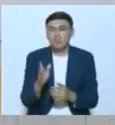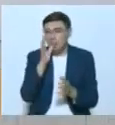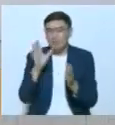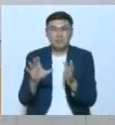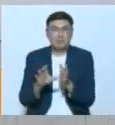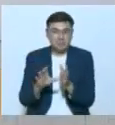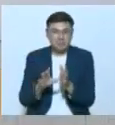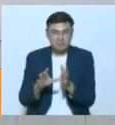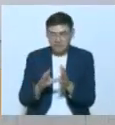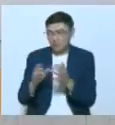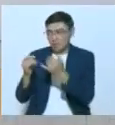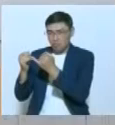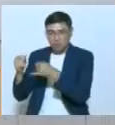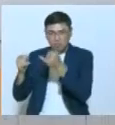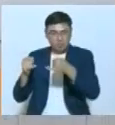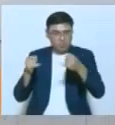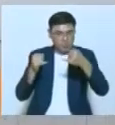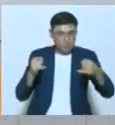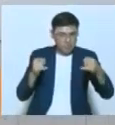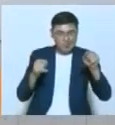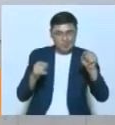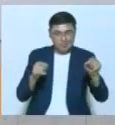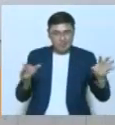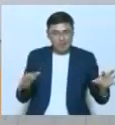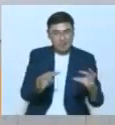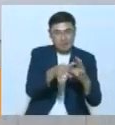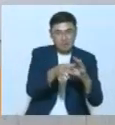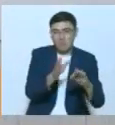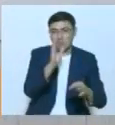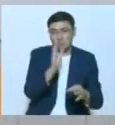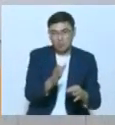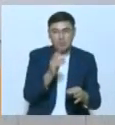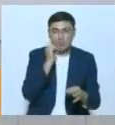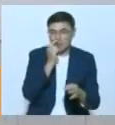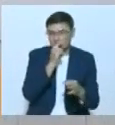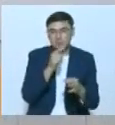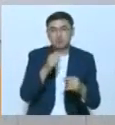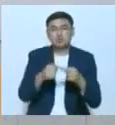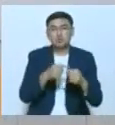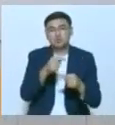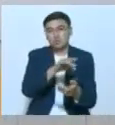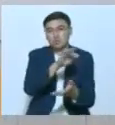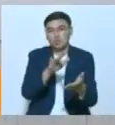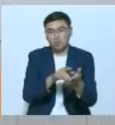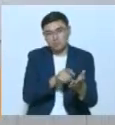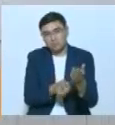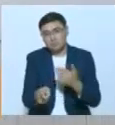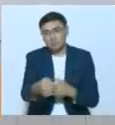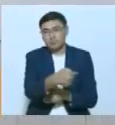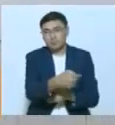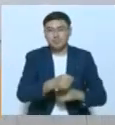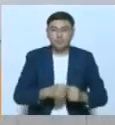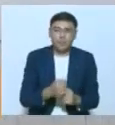электр желісімен қатар жүреді де, мына жерден барып батыс станциядан мына деграмонға дейін қаланың ішімен барып қосылады. Одан кейін жаңа